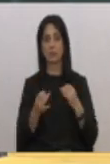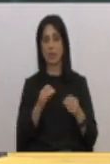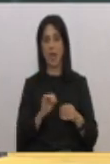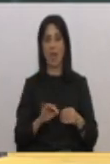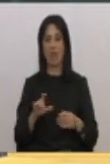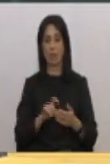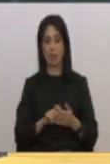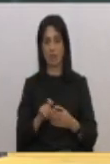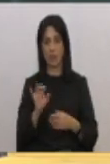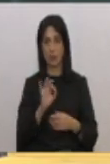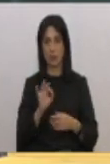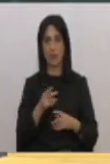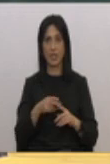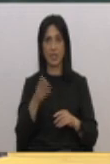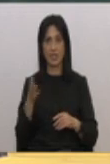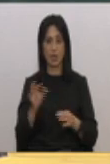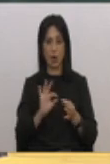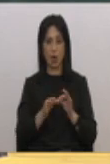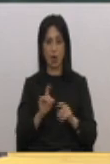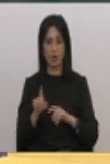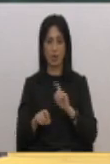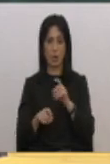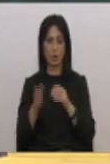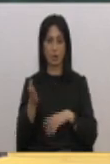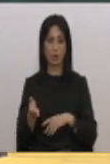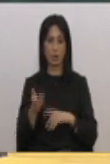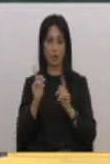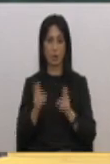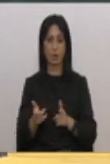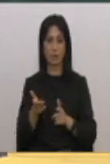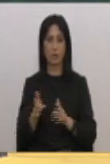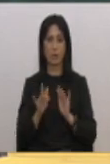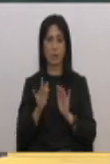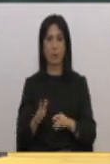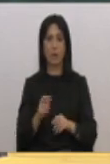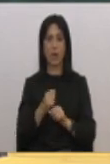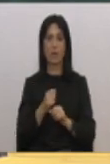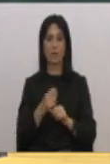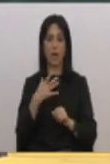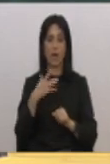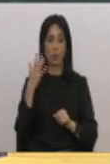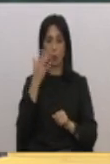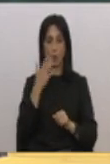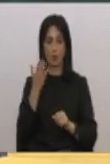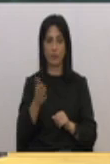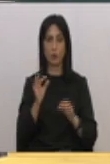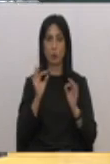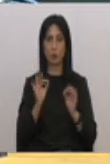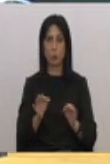ევროპულ გზაზე. Ai ეს არის კონკრეტული ნაბიჯი და ეს არის ის საქმე, რომელსაც აკეთებს ქართული ოცნება,